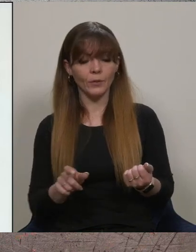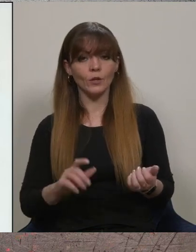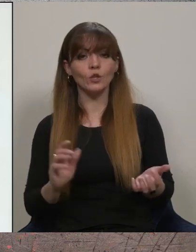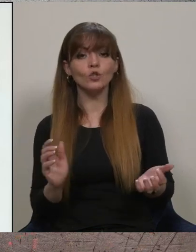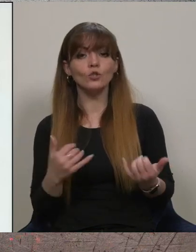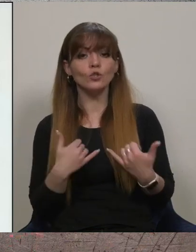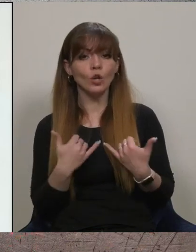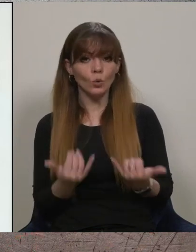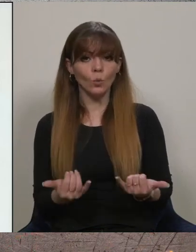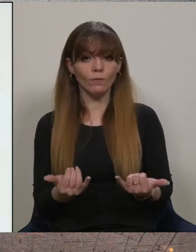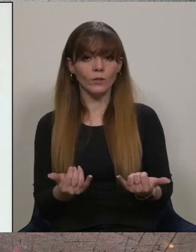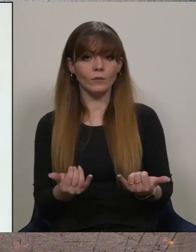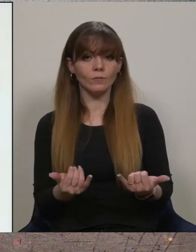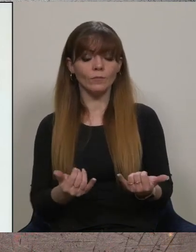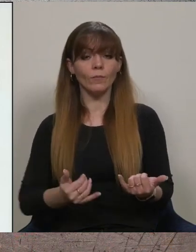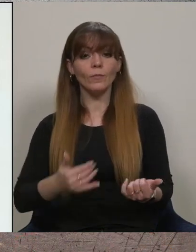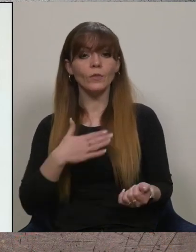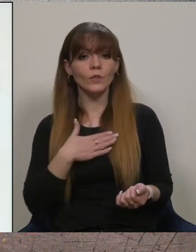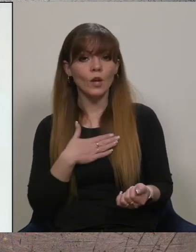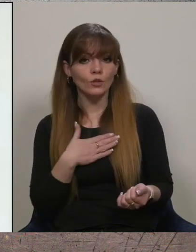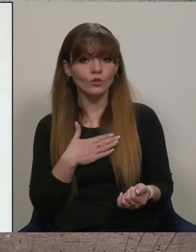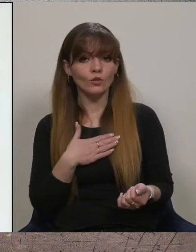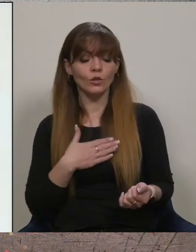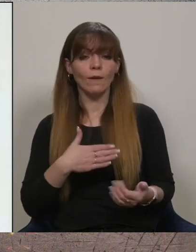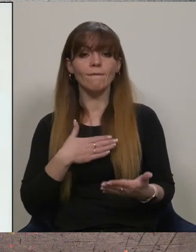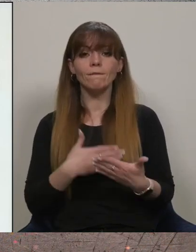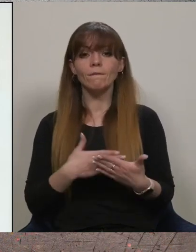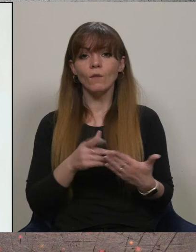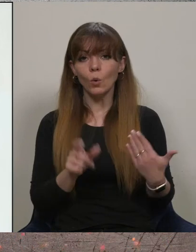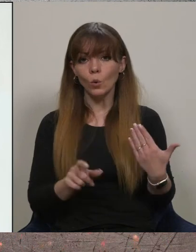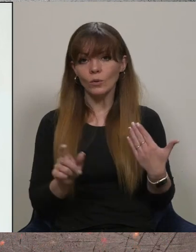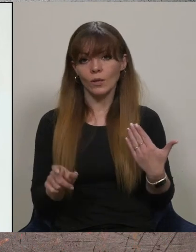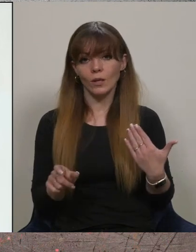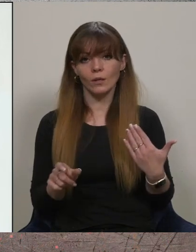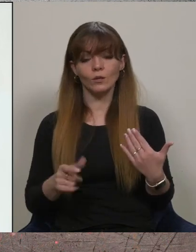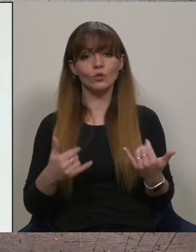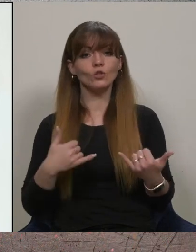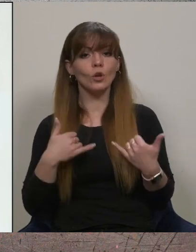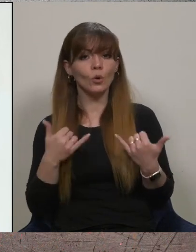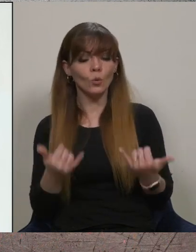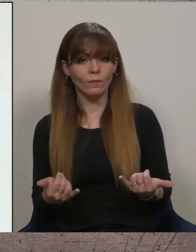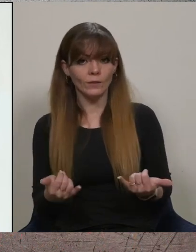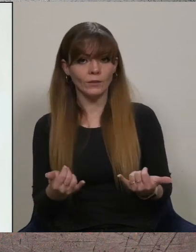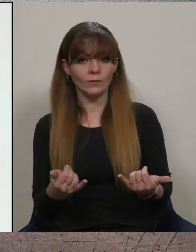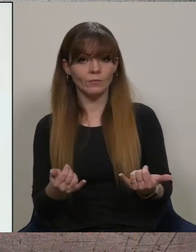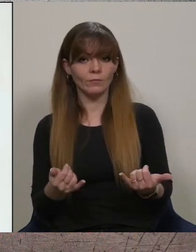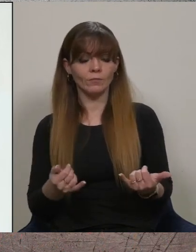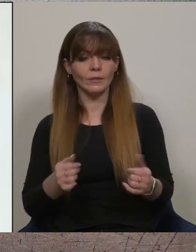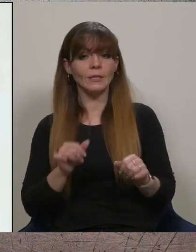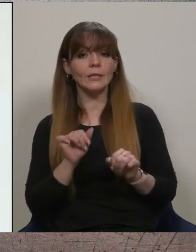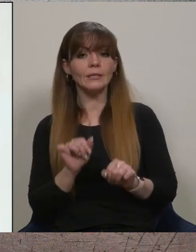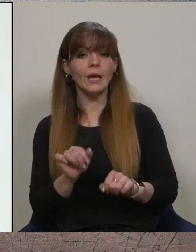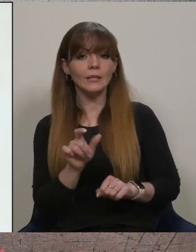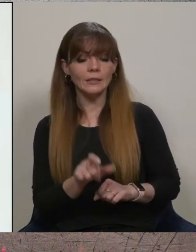шановні наші волонтери, шановні